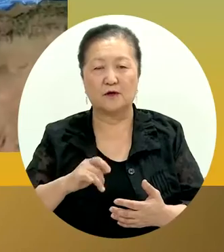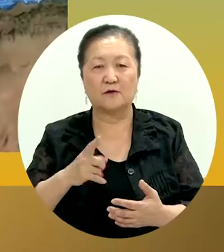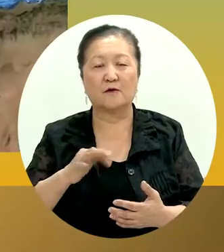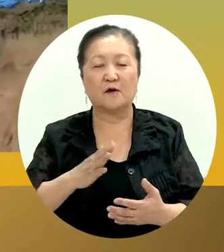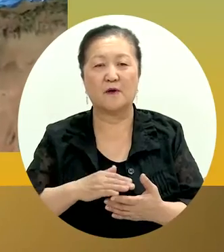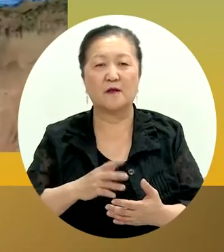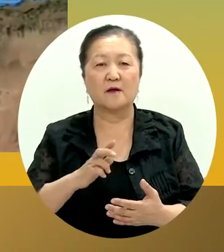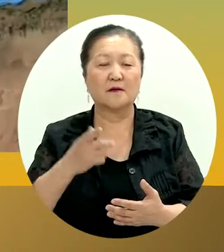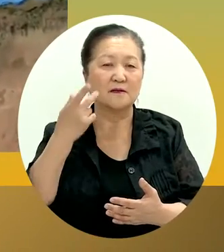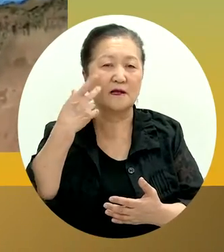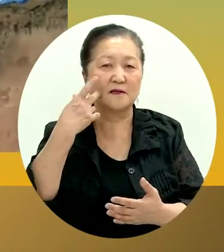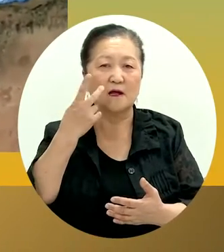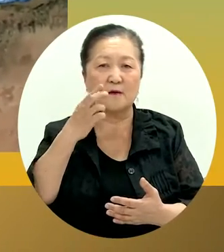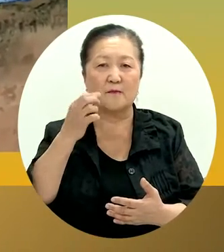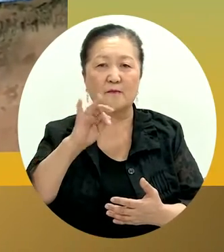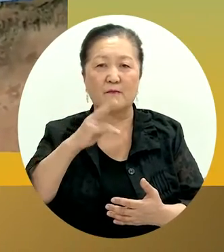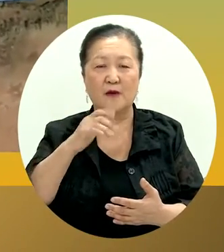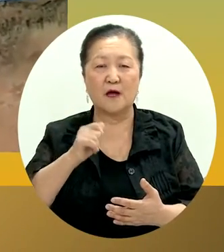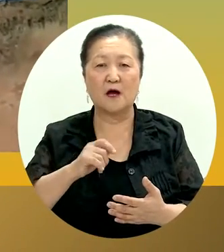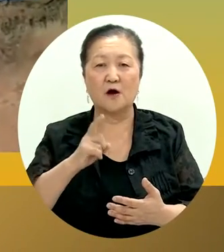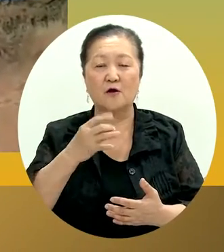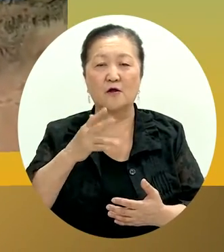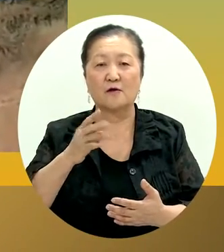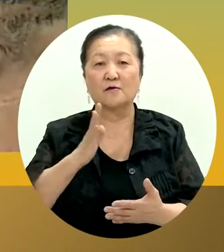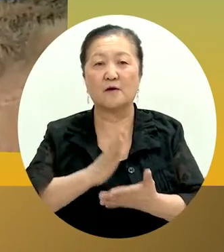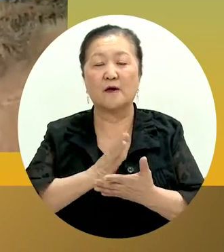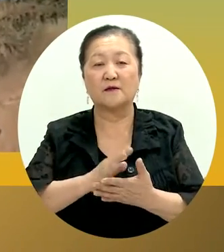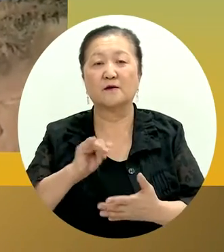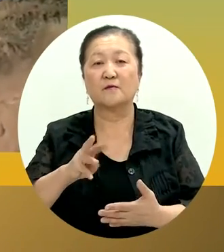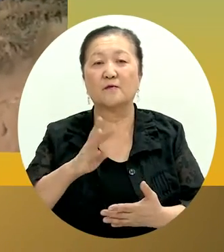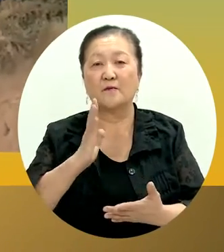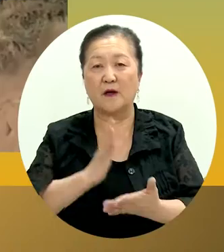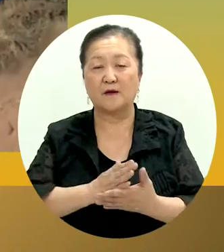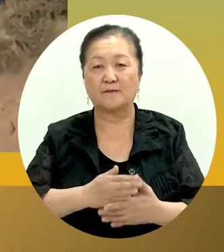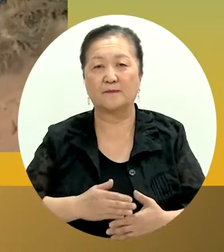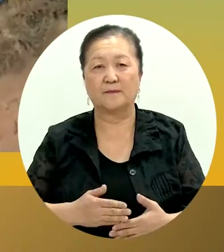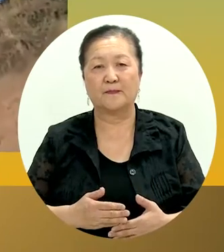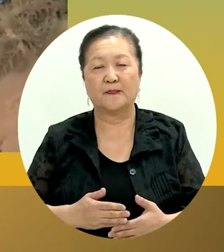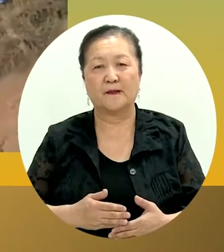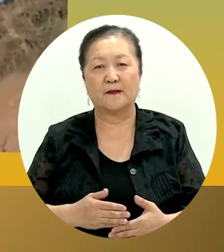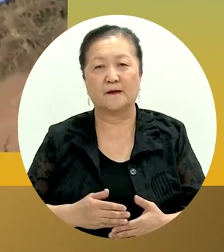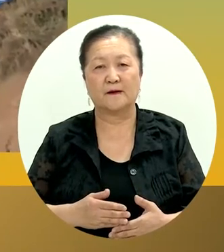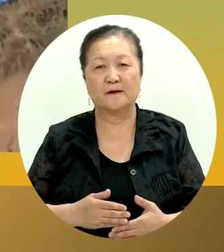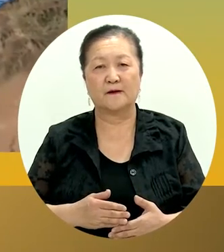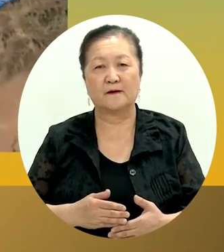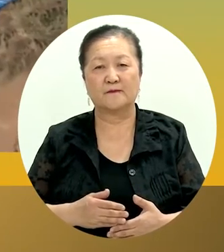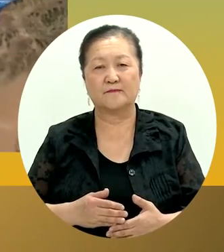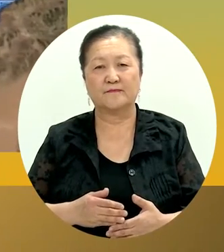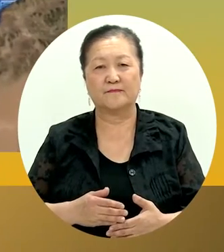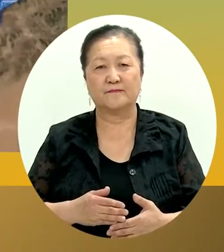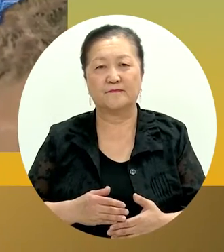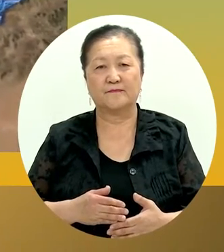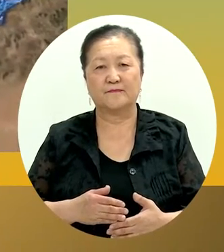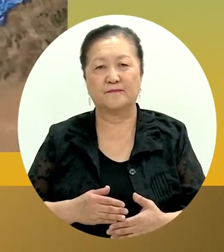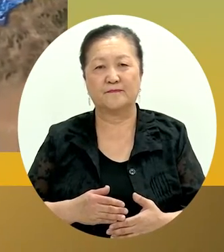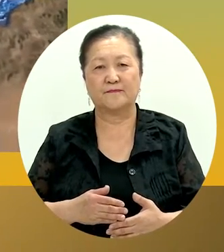дээ далайч нь. Тэгэхээр энэ яг нэг газраасаа нөгөө газар руу шилжиж байгаа энэ хэсгийн газрыг за та газар зүүн